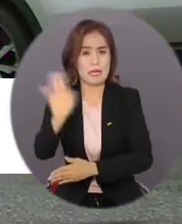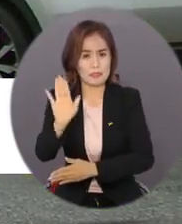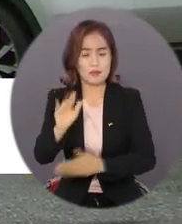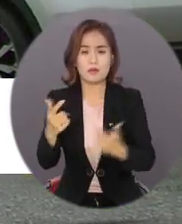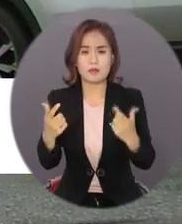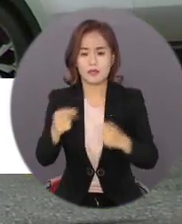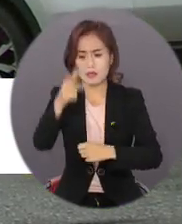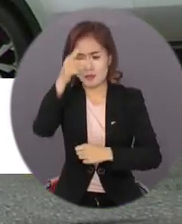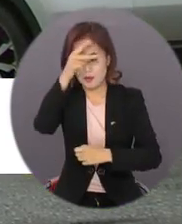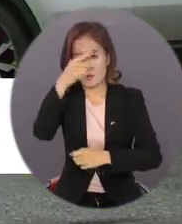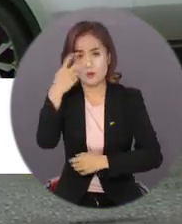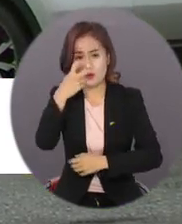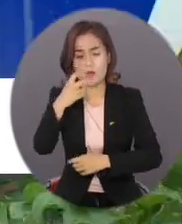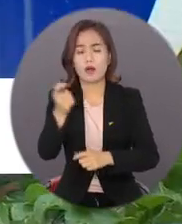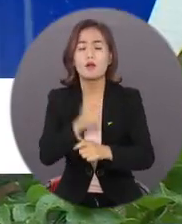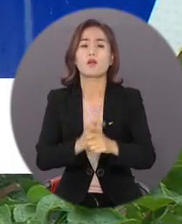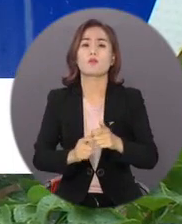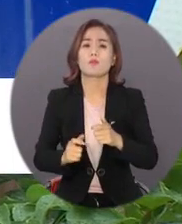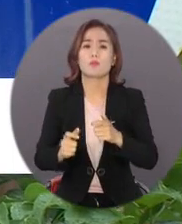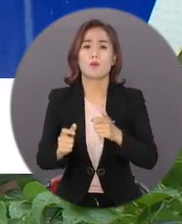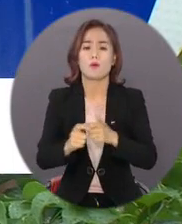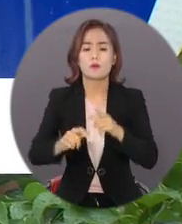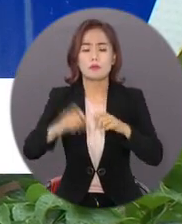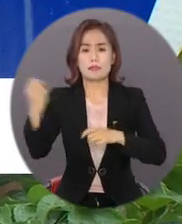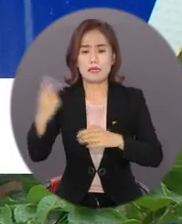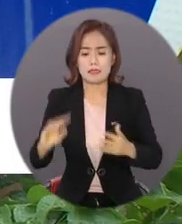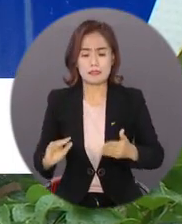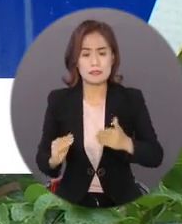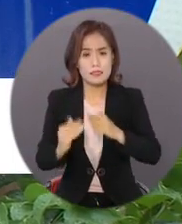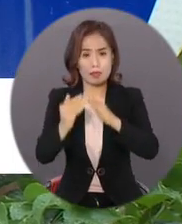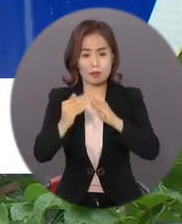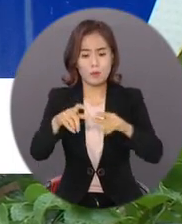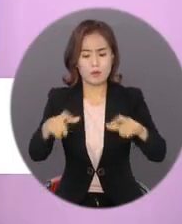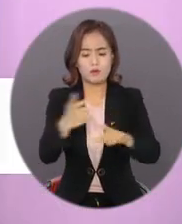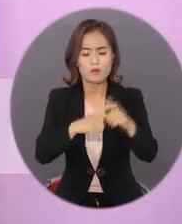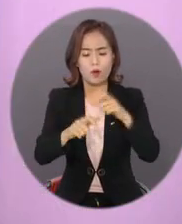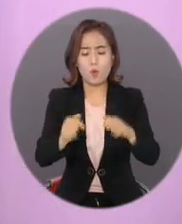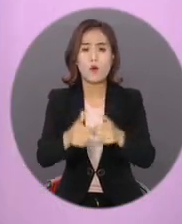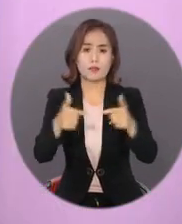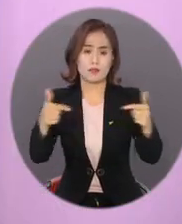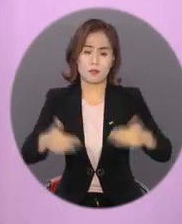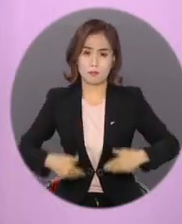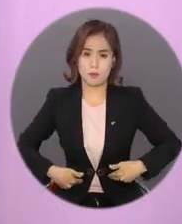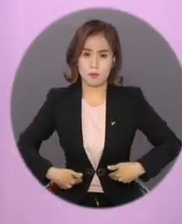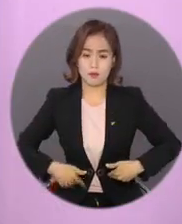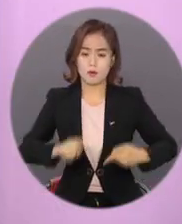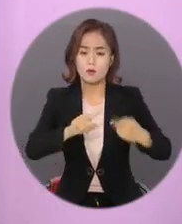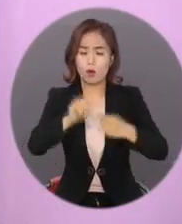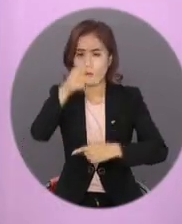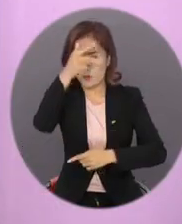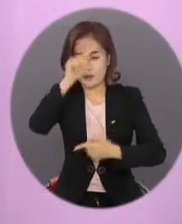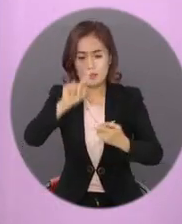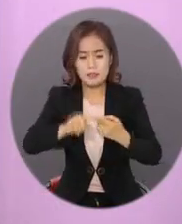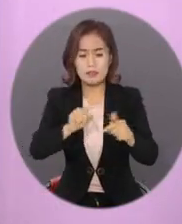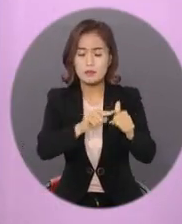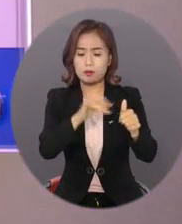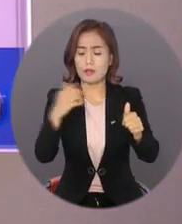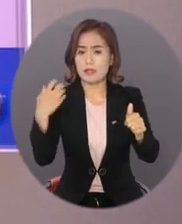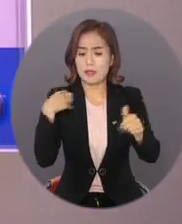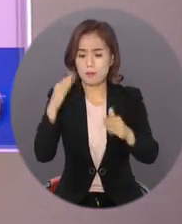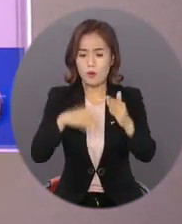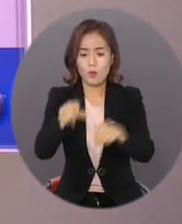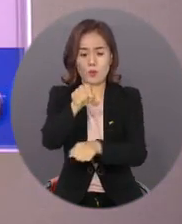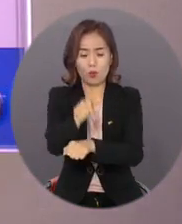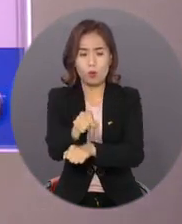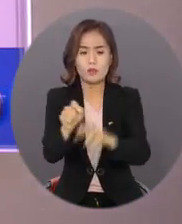된다. 경찰 수사가 다른 재개발 지구로까지 확장되어서. 이와 관련해 경찰은 조 씨와 담당 공무원